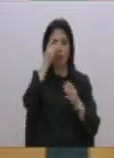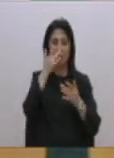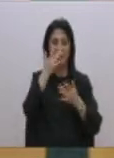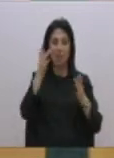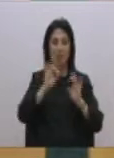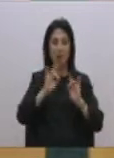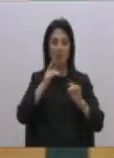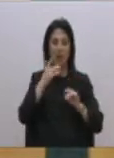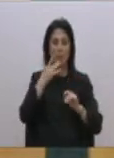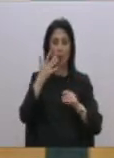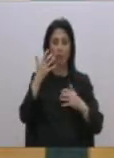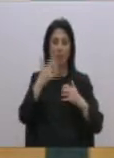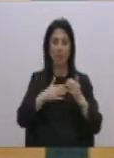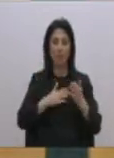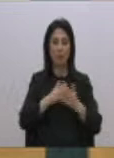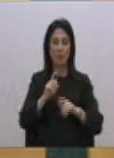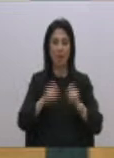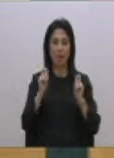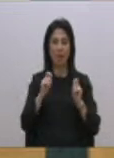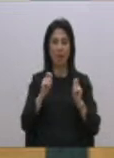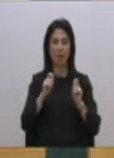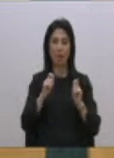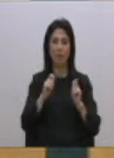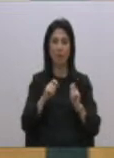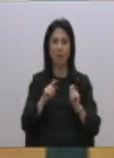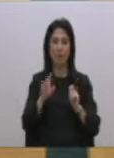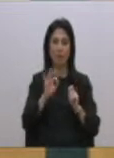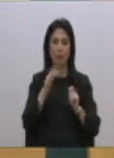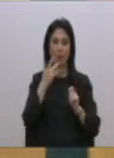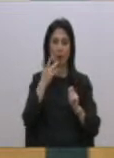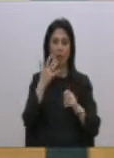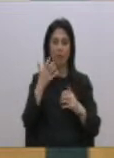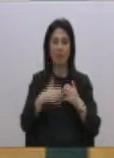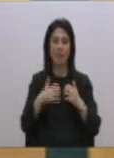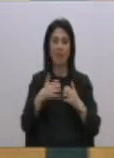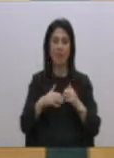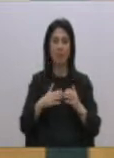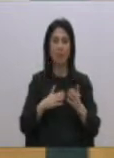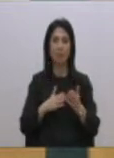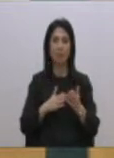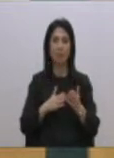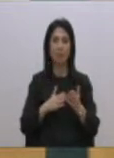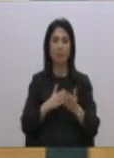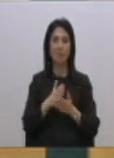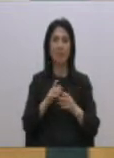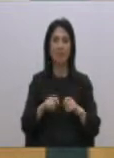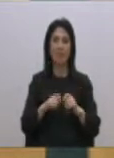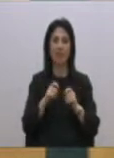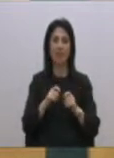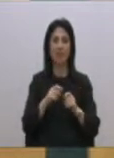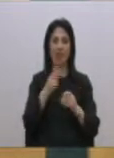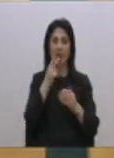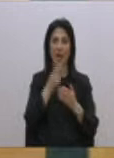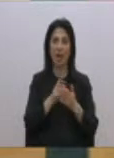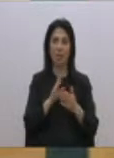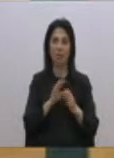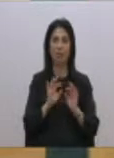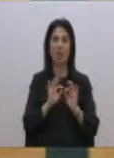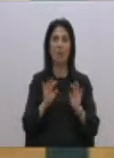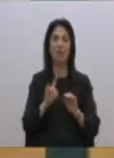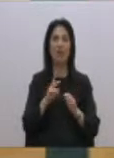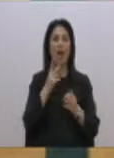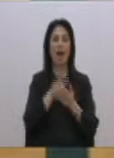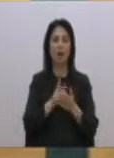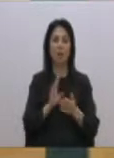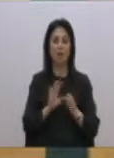გამოთქმა პოლიტიკური ნეიტრალიტეტის პრინციპის დარღვევით აღნიშნული პოლიტიკური ნეიტრალიტეტის პრინციპის დარღვევად არ მიიჩნევა, ეს განიმარტოს რა არ